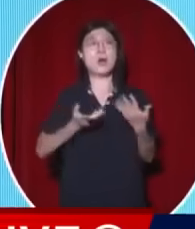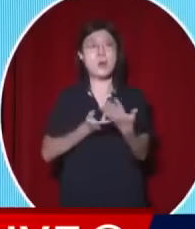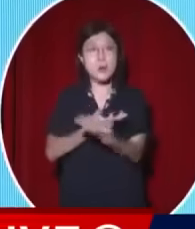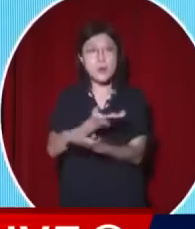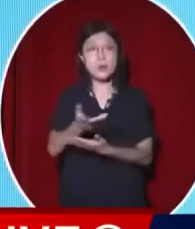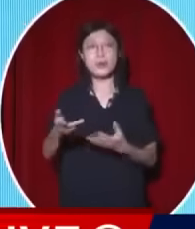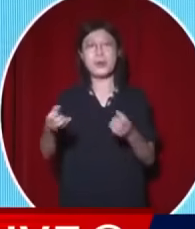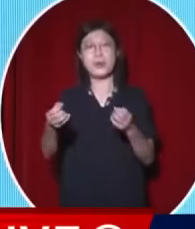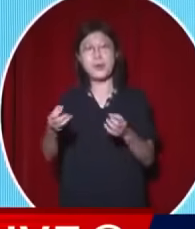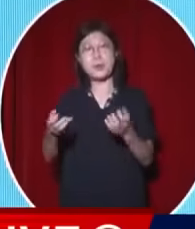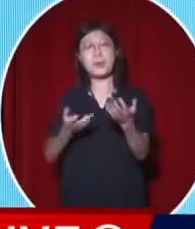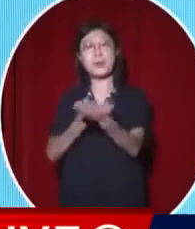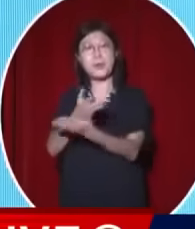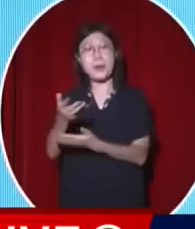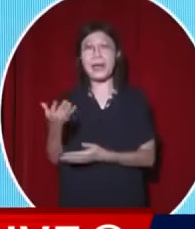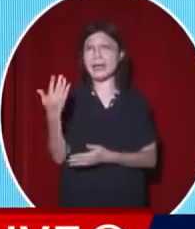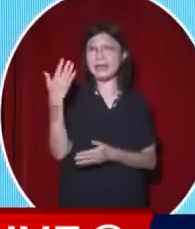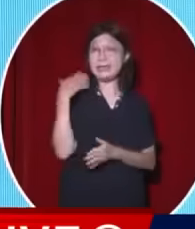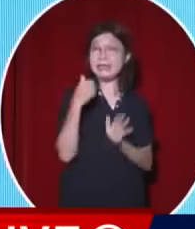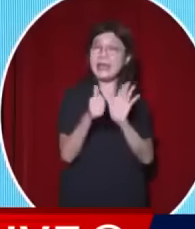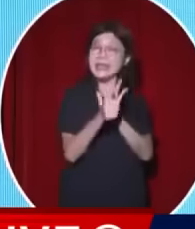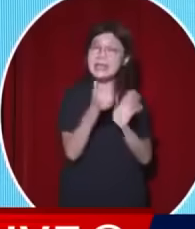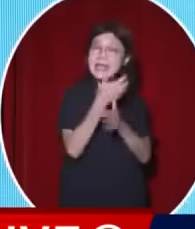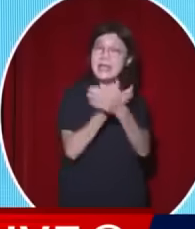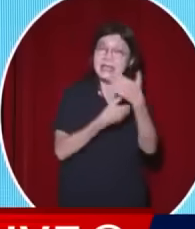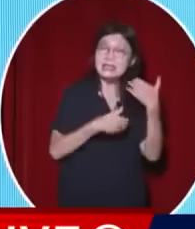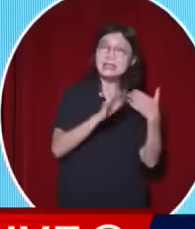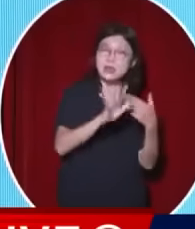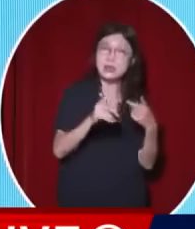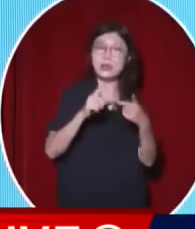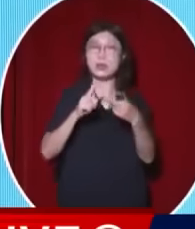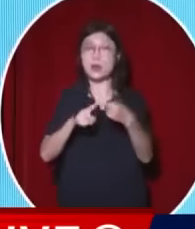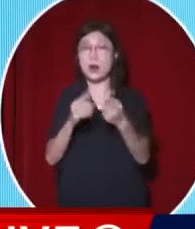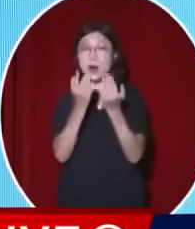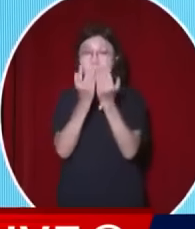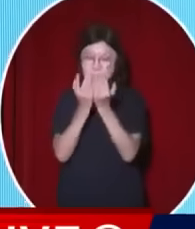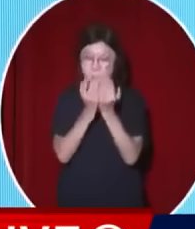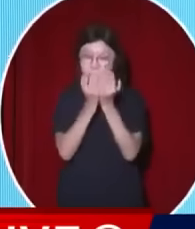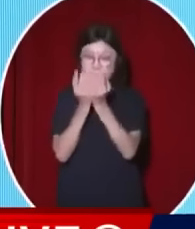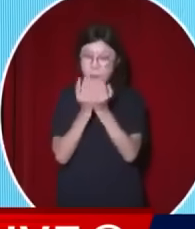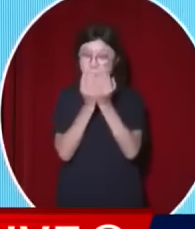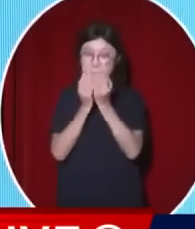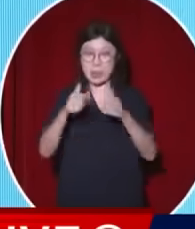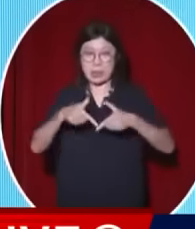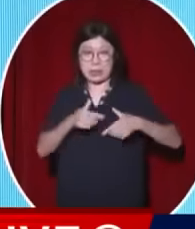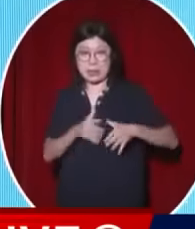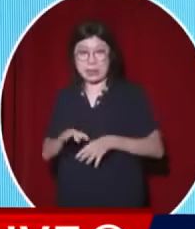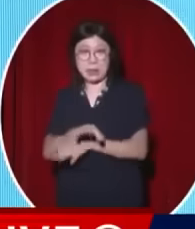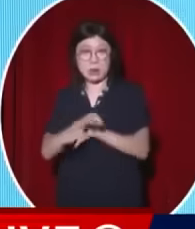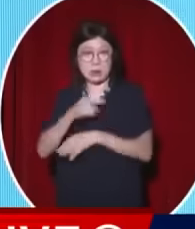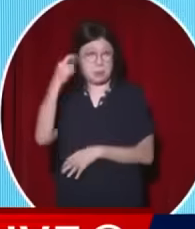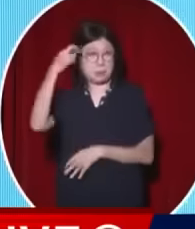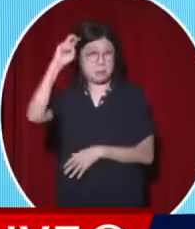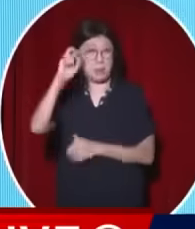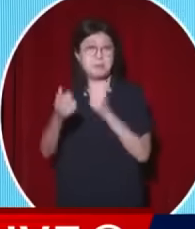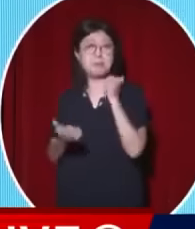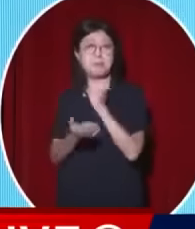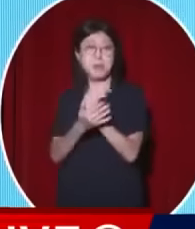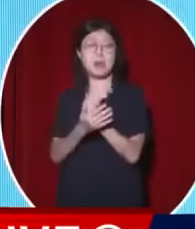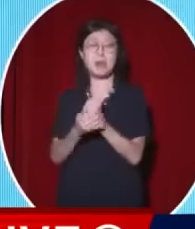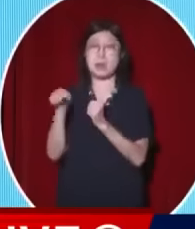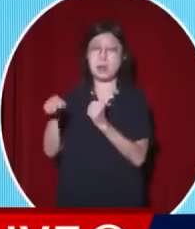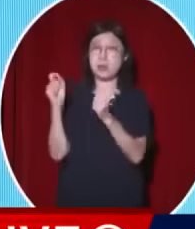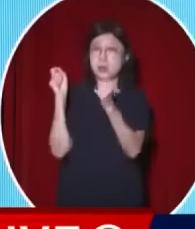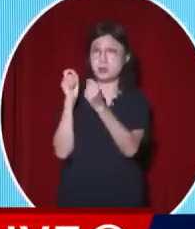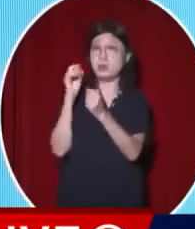调，除了偶尔演戏，过去30年我都在念书，同时研究心理学。我拿了博士，专攻领导力，过去几年